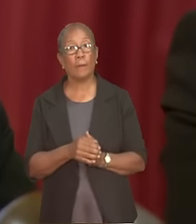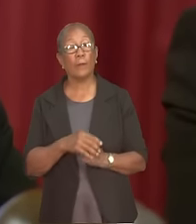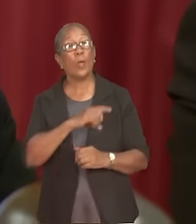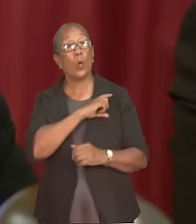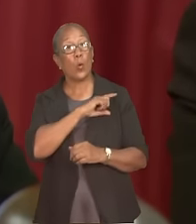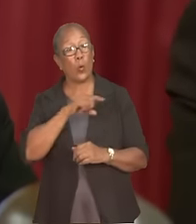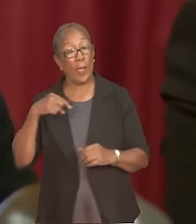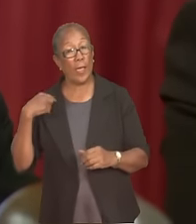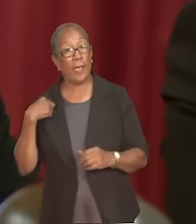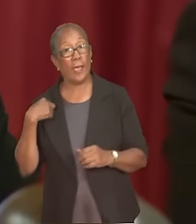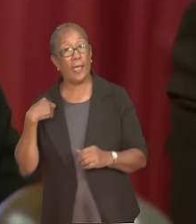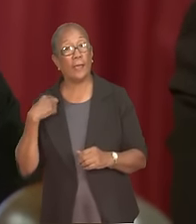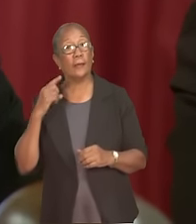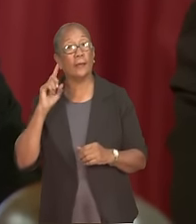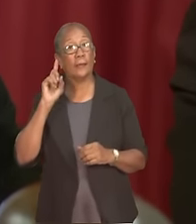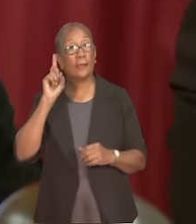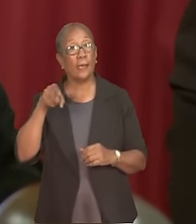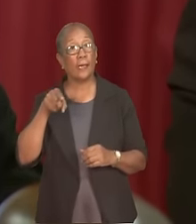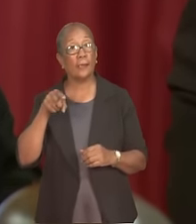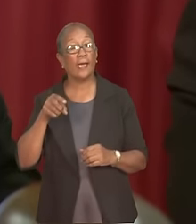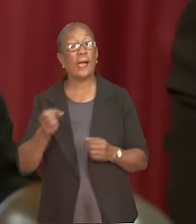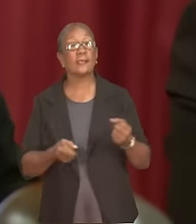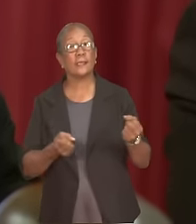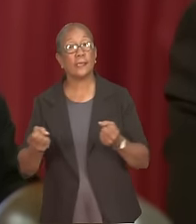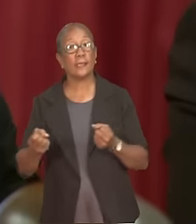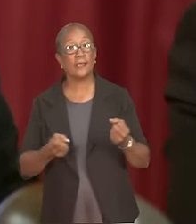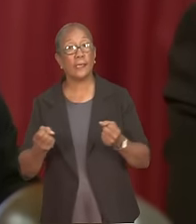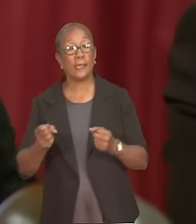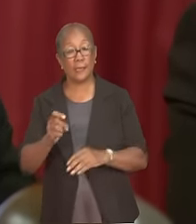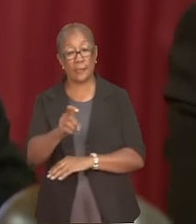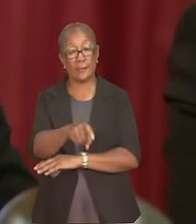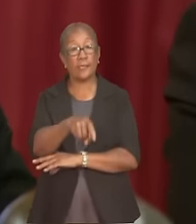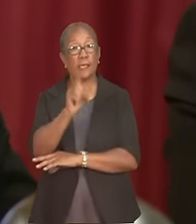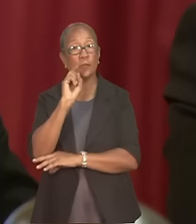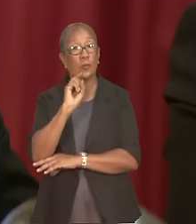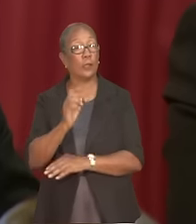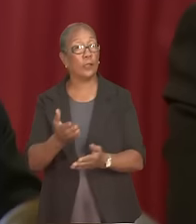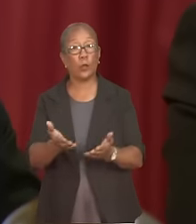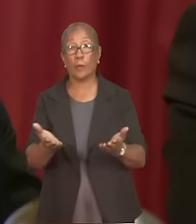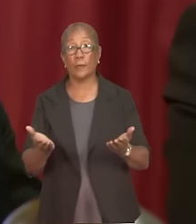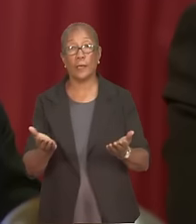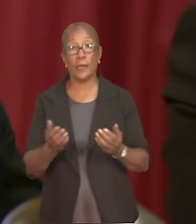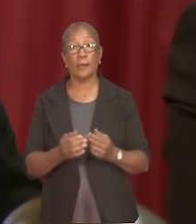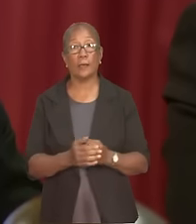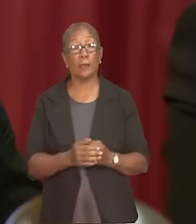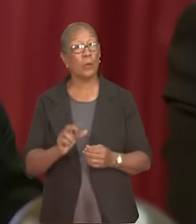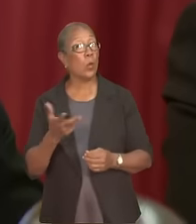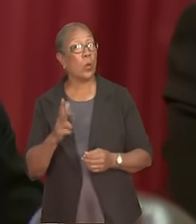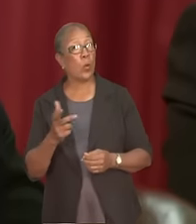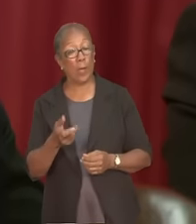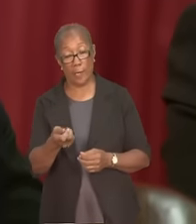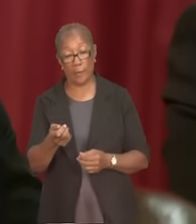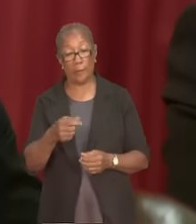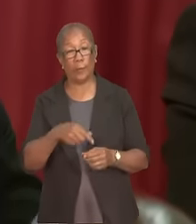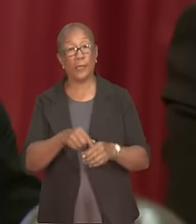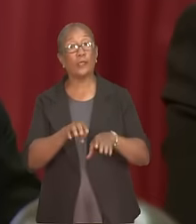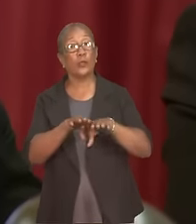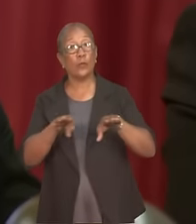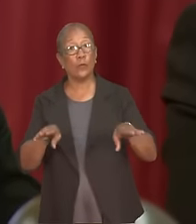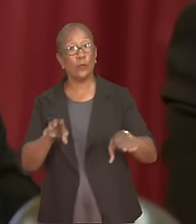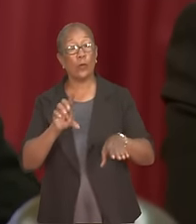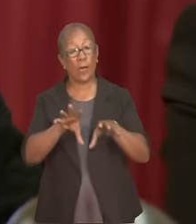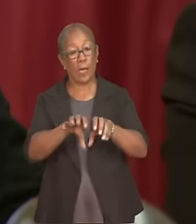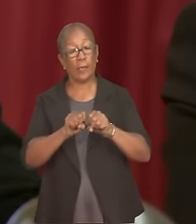Wij gaan als regering staatsolie niet opdragen welk prijsniveau gehandhaafd moet